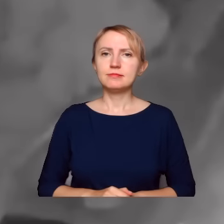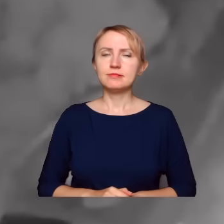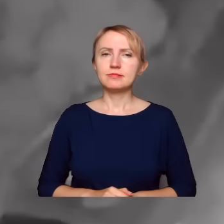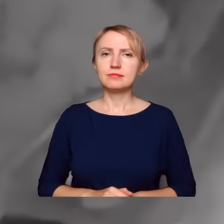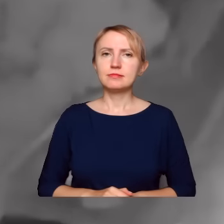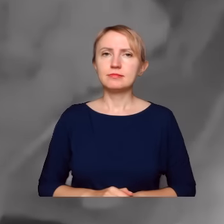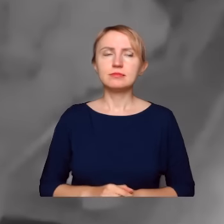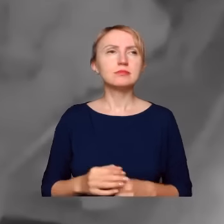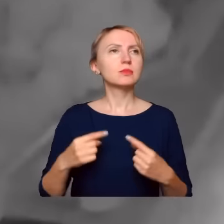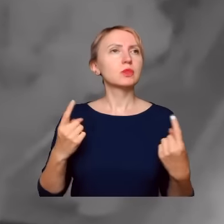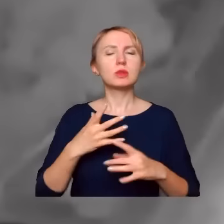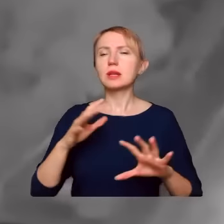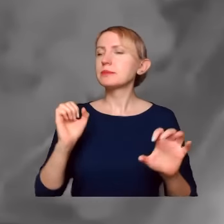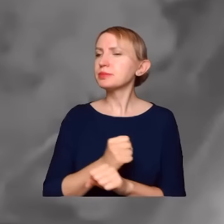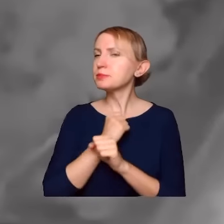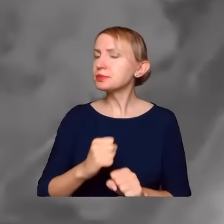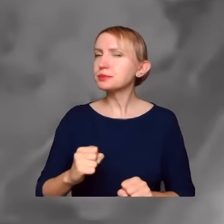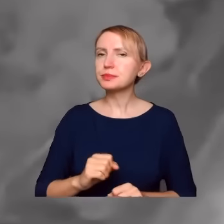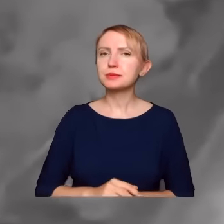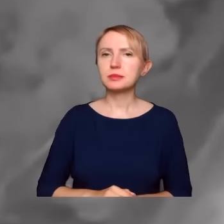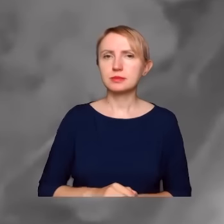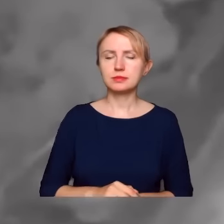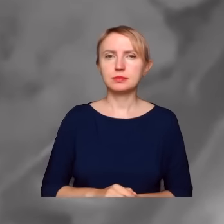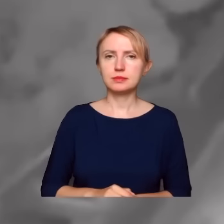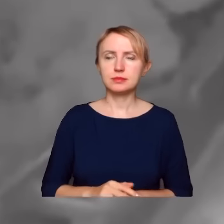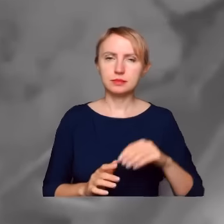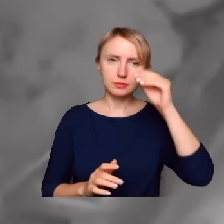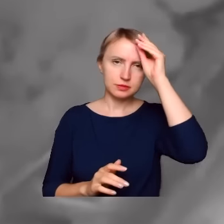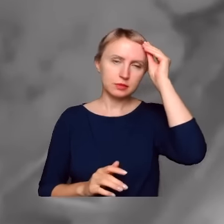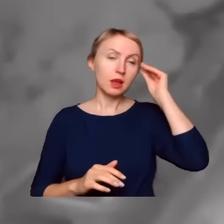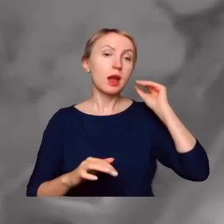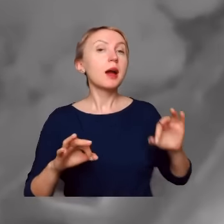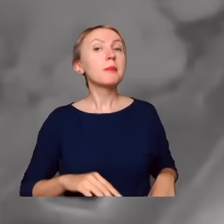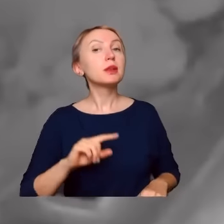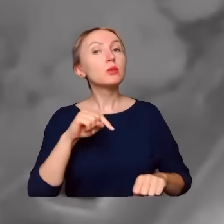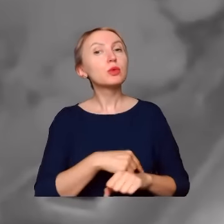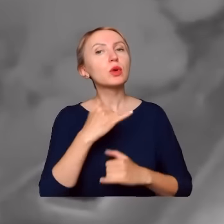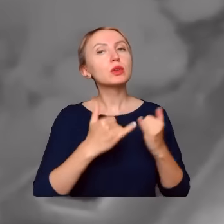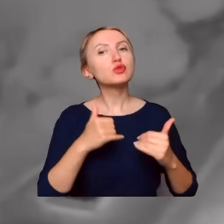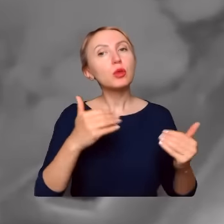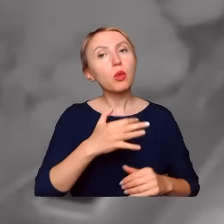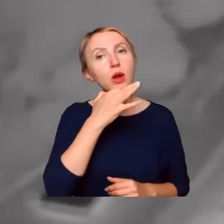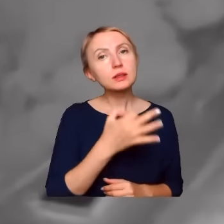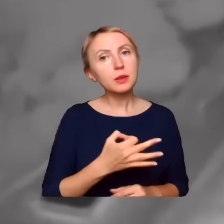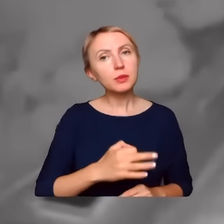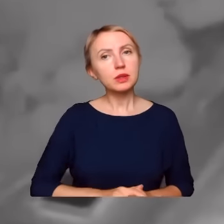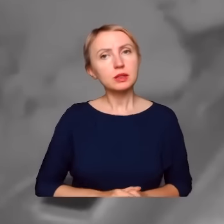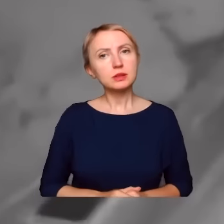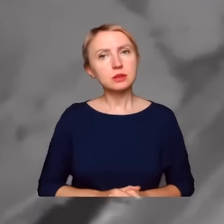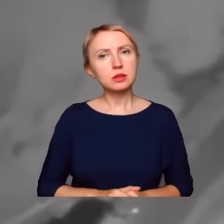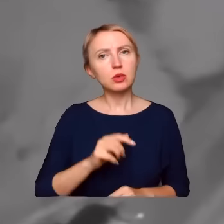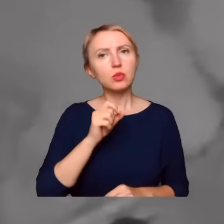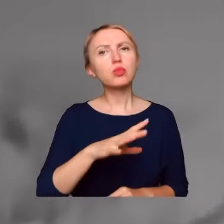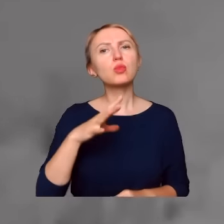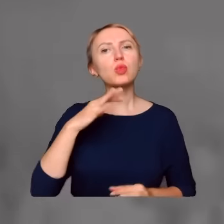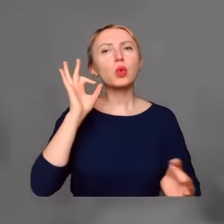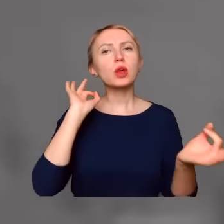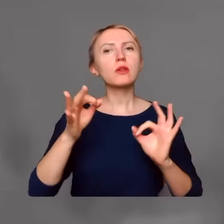okoliczność skandaliczna i niebywała. Panie prokuratorze, jeżeli mógłbym pana o coś zapytać, bo pojawiły się dzisiaj